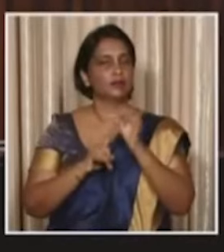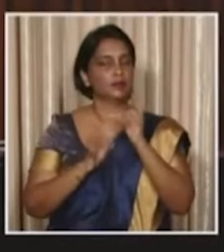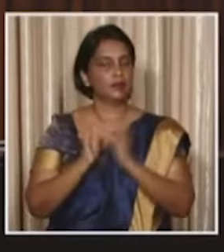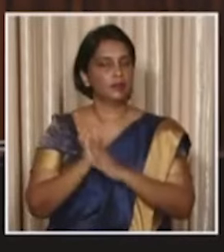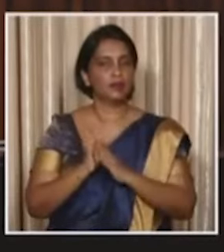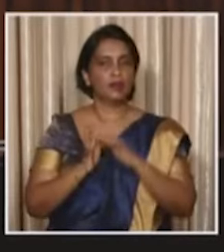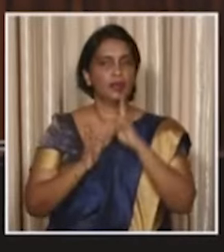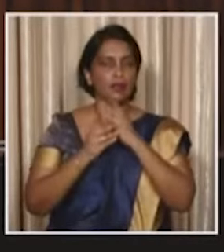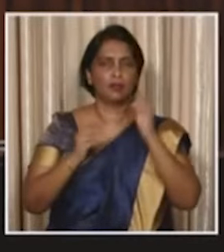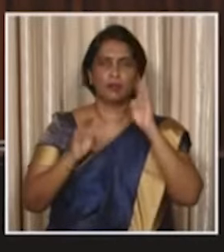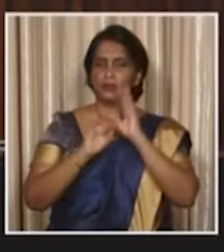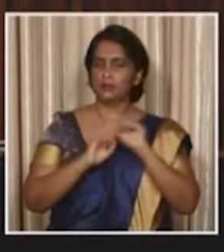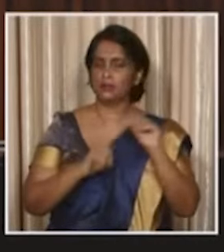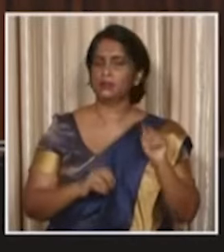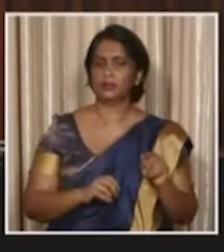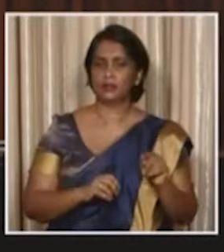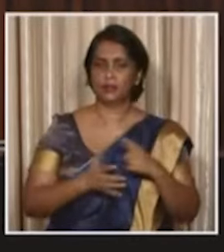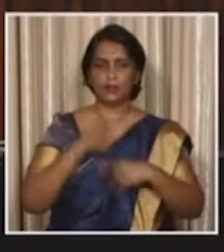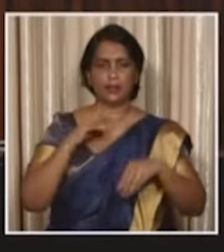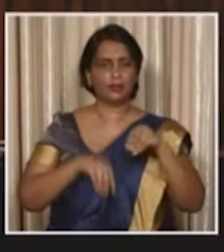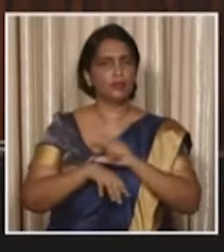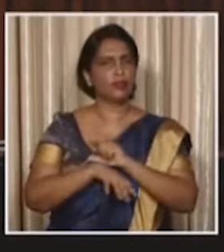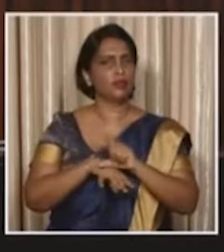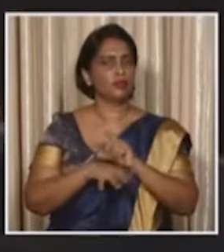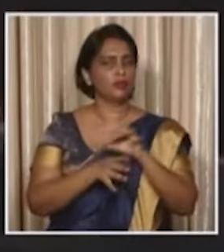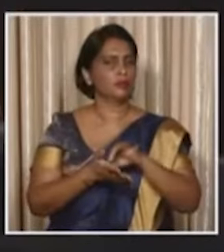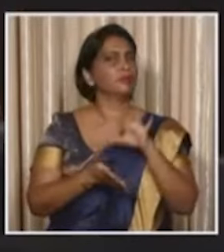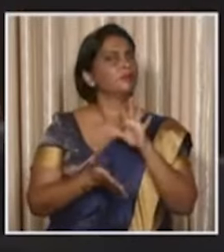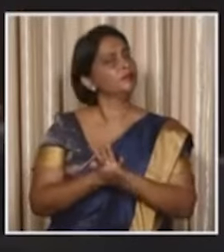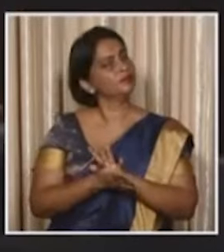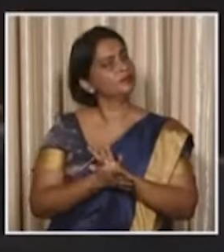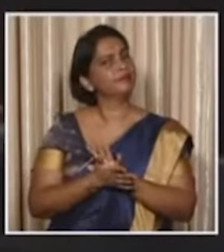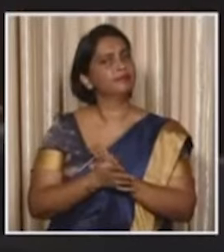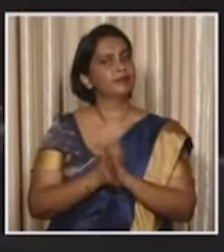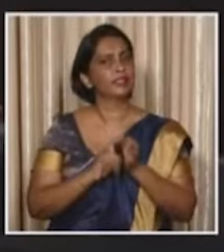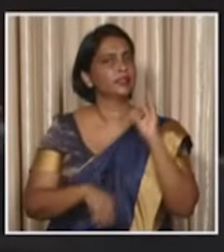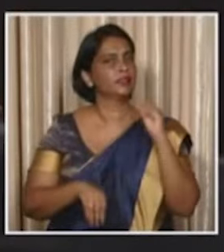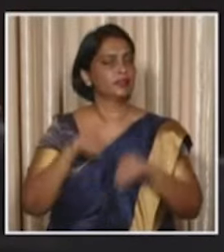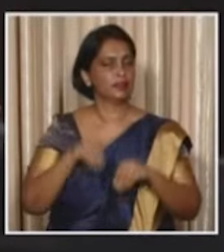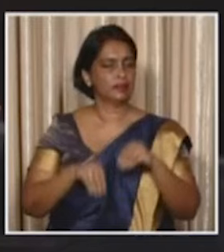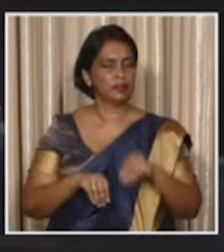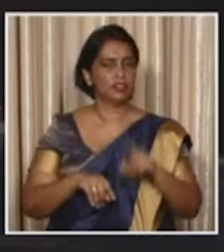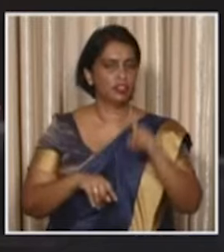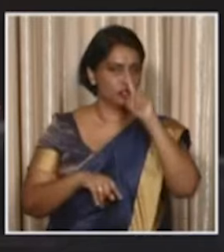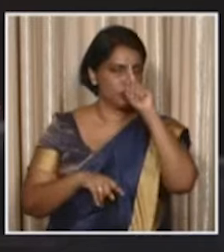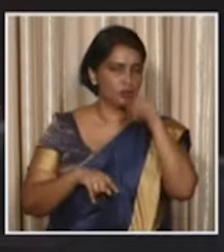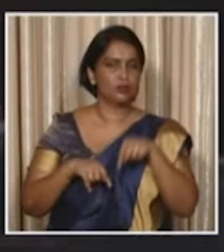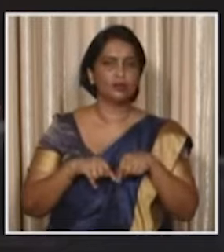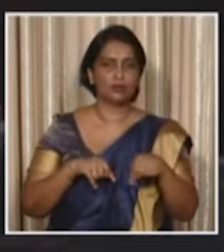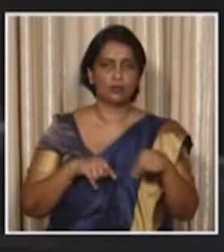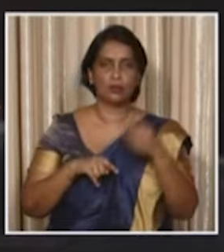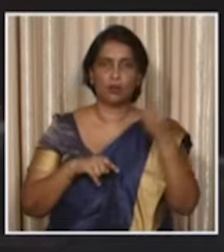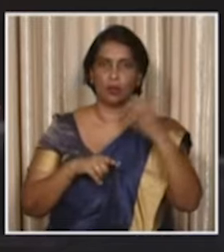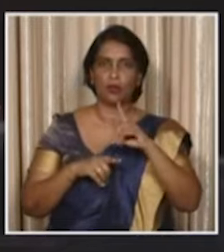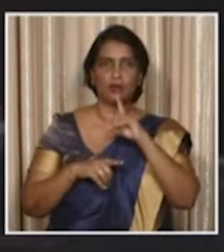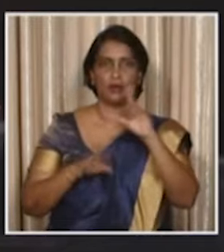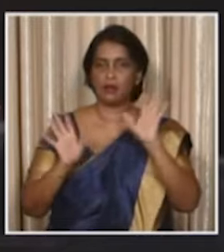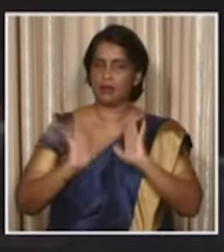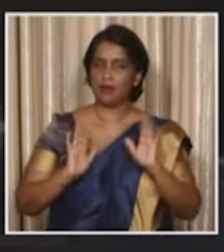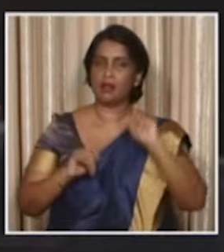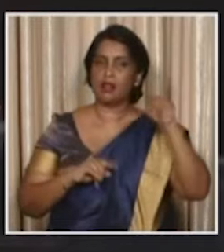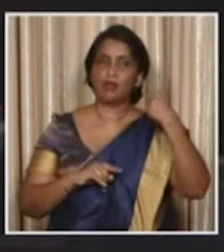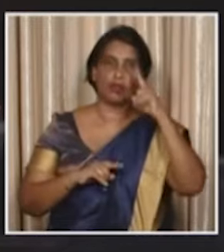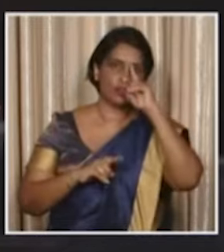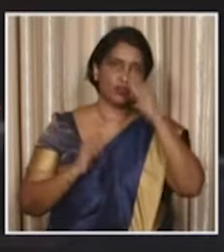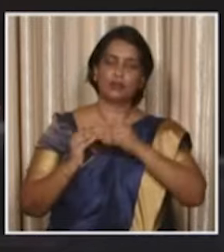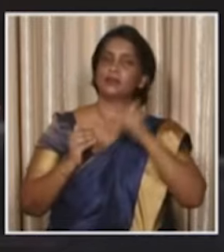ප්‍රෘතියක් ප්‍රචාරය වෙනවා මැතිවරණ කොමිසම තීන්දුවක් ගත්ත කියලා ජනාධිපතිවරණය මේ සතිය දිනය කියන්නේ නැහැ, ලබන සතියට